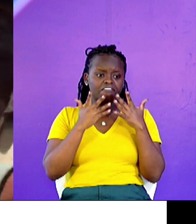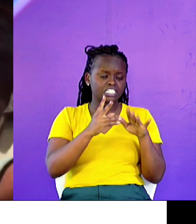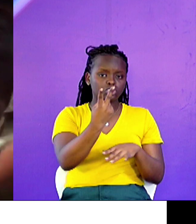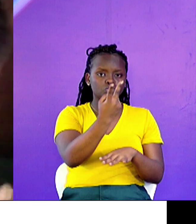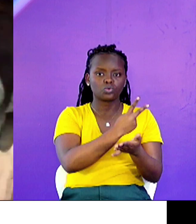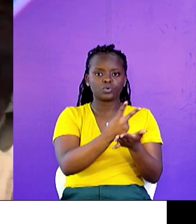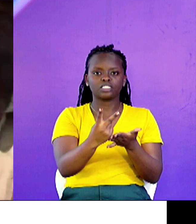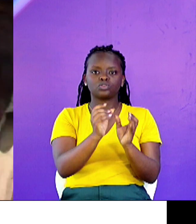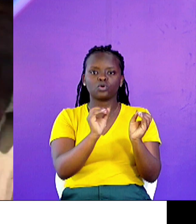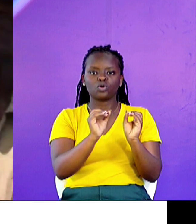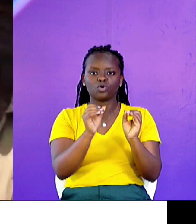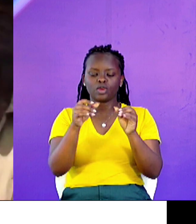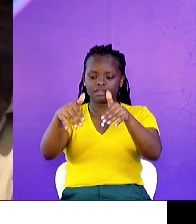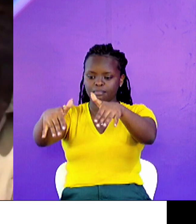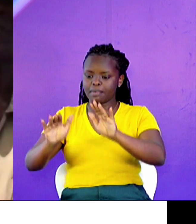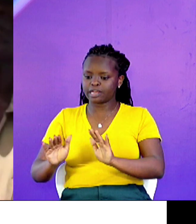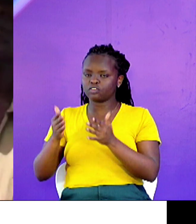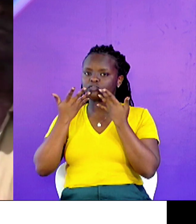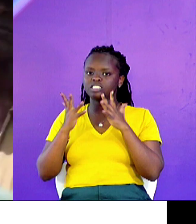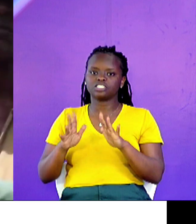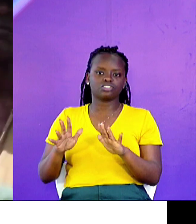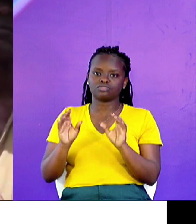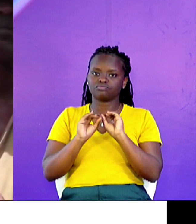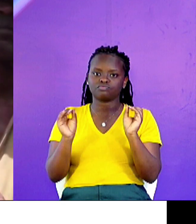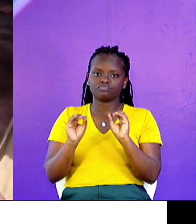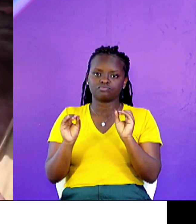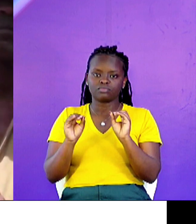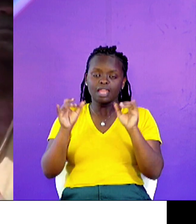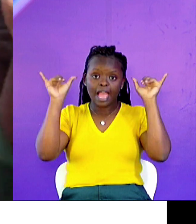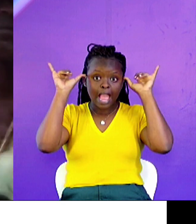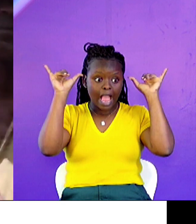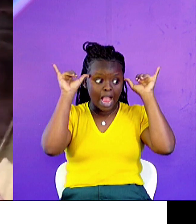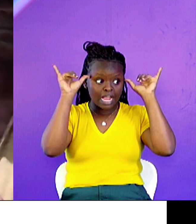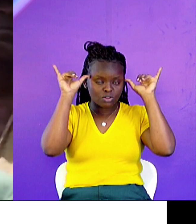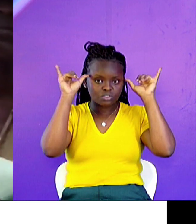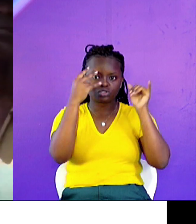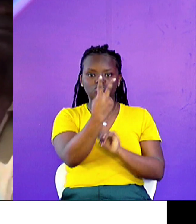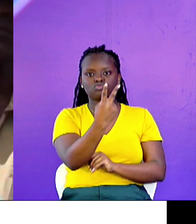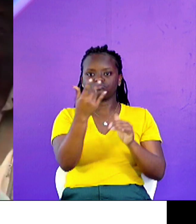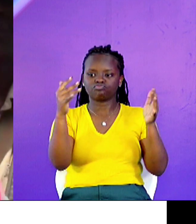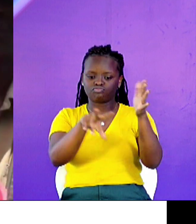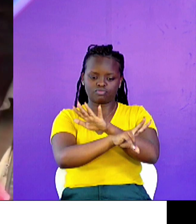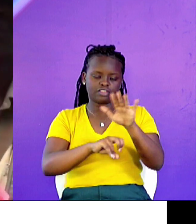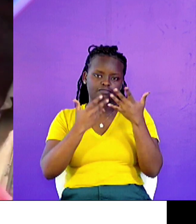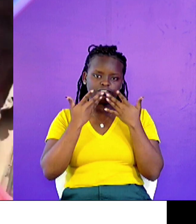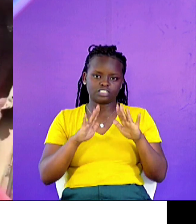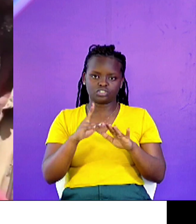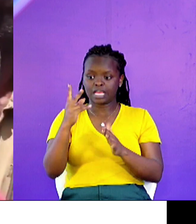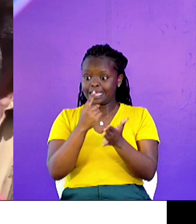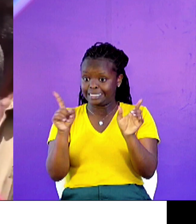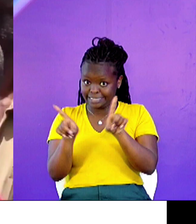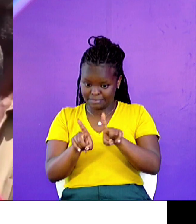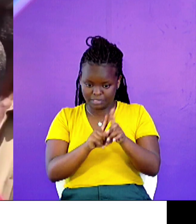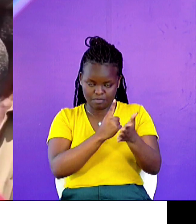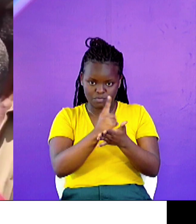mbili akiwa kwa shimo, ng'ombe zake zikaenda zikiwa 2. Same week kukaibiwa zingine upande